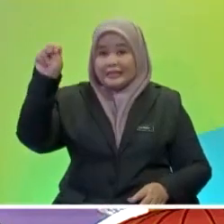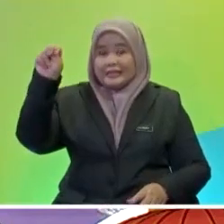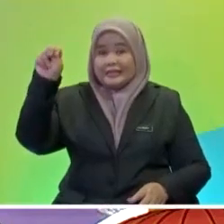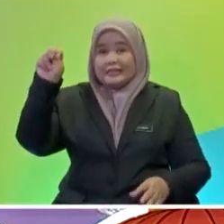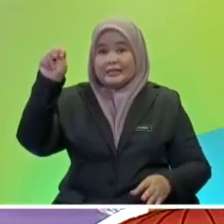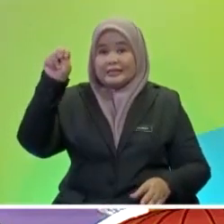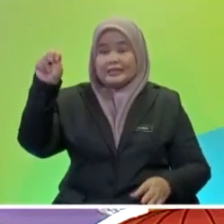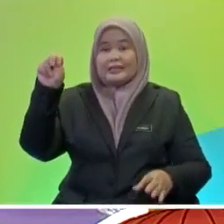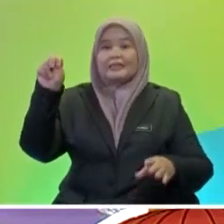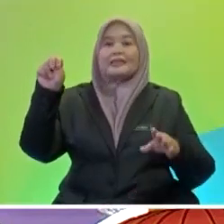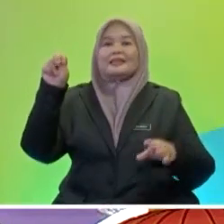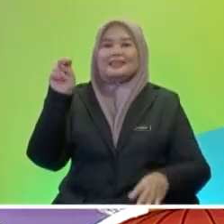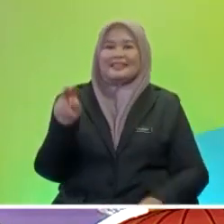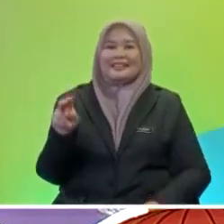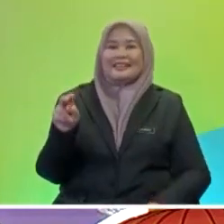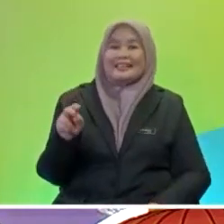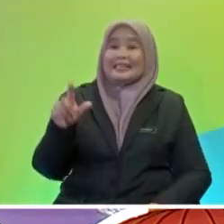ini terbuka